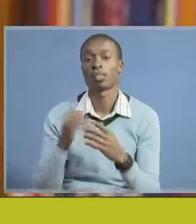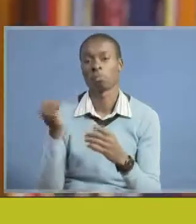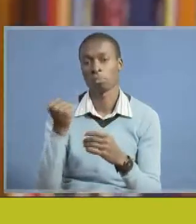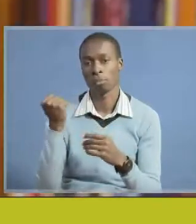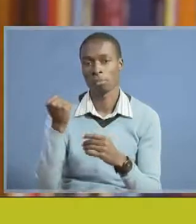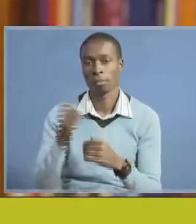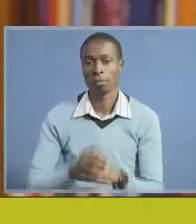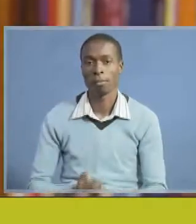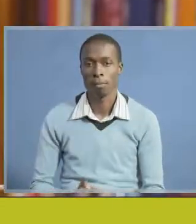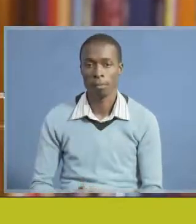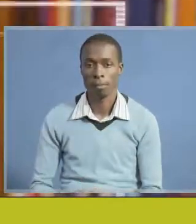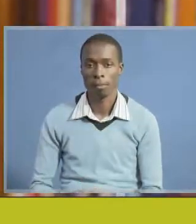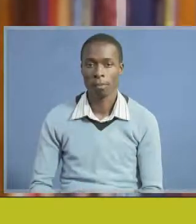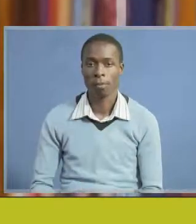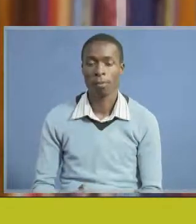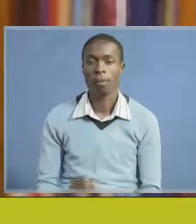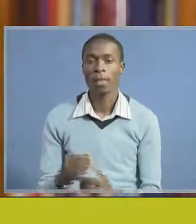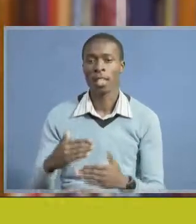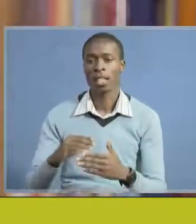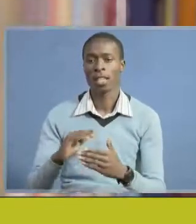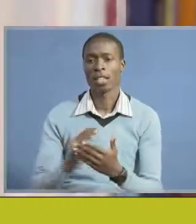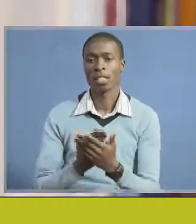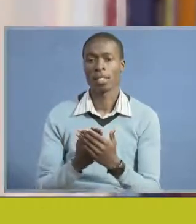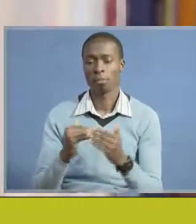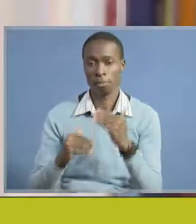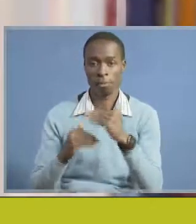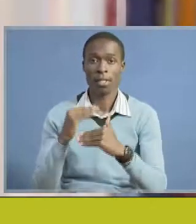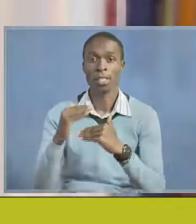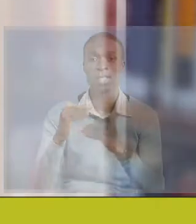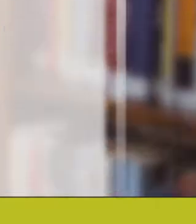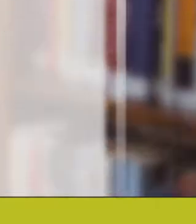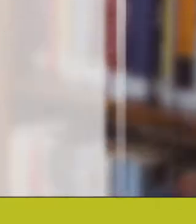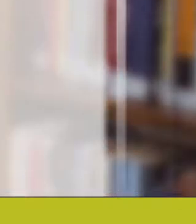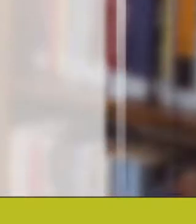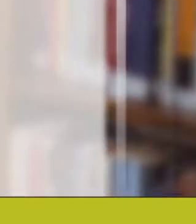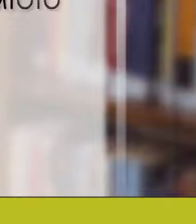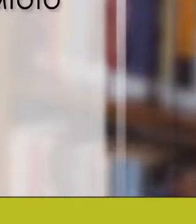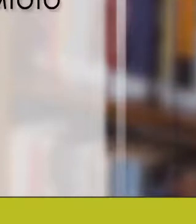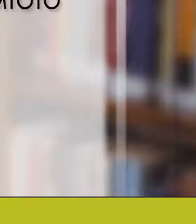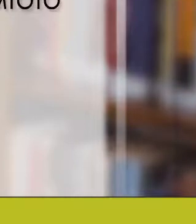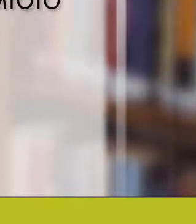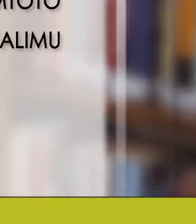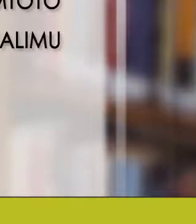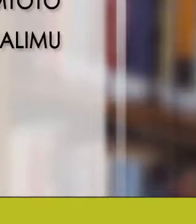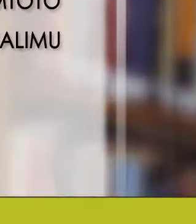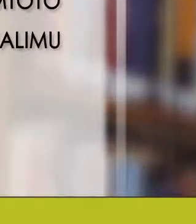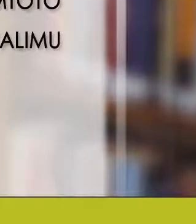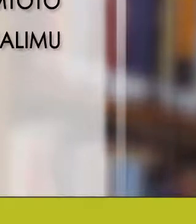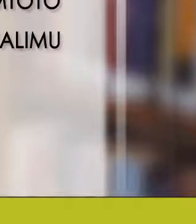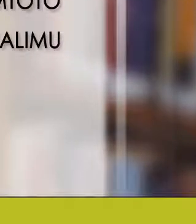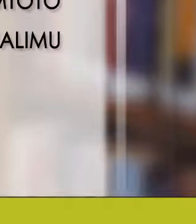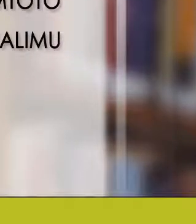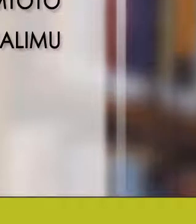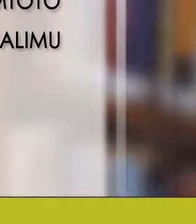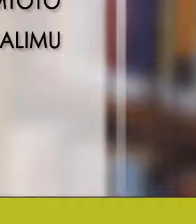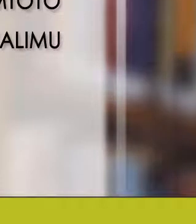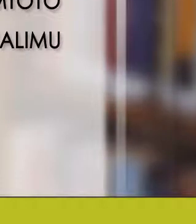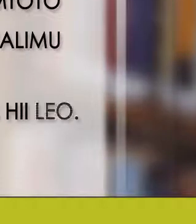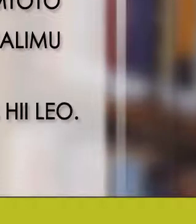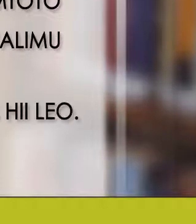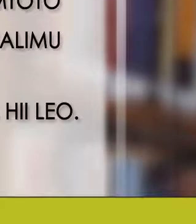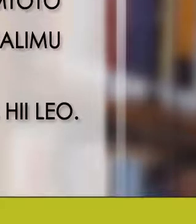yao. Baadhi ya hatua serikali imefanya katika sekta ya elimu mwaka iliyopita ni asilimia kujiunga na shule ya